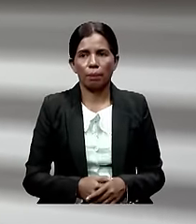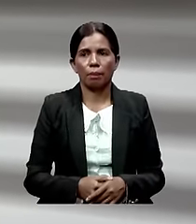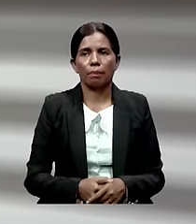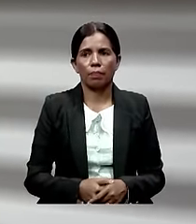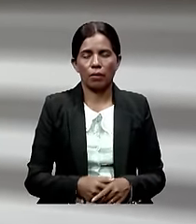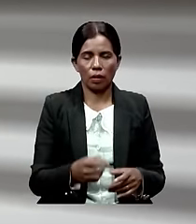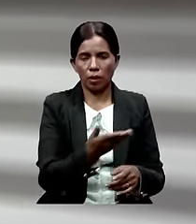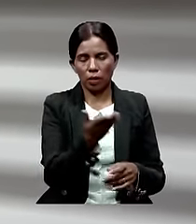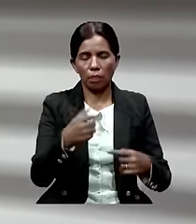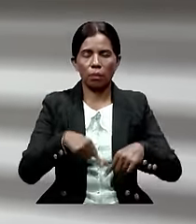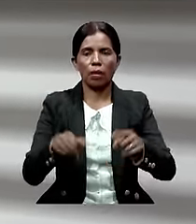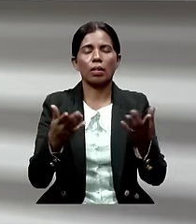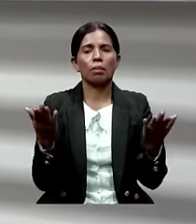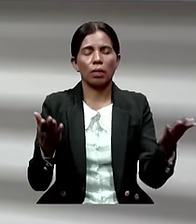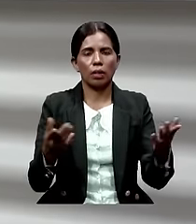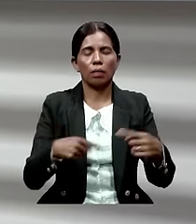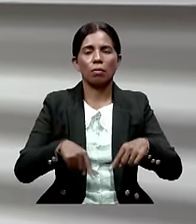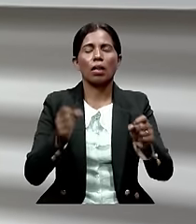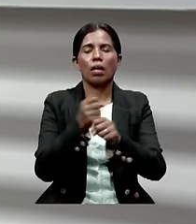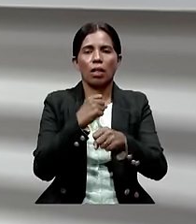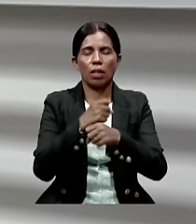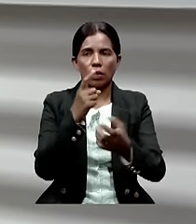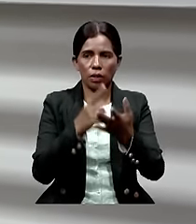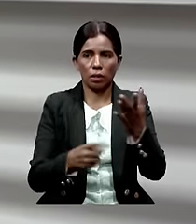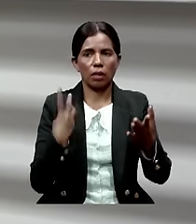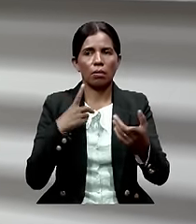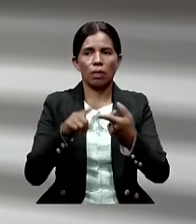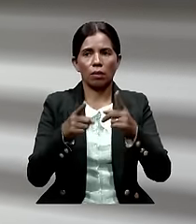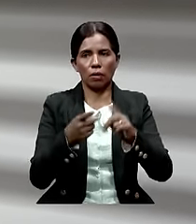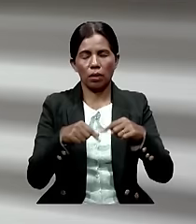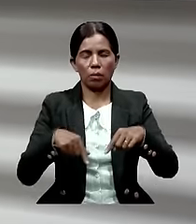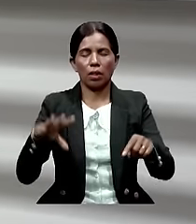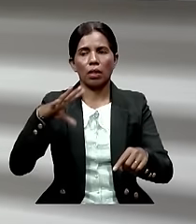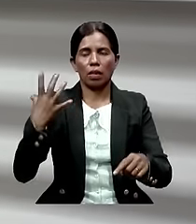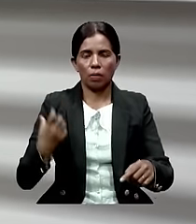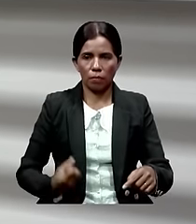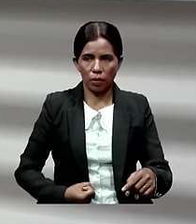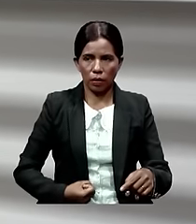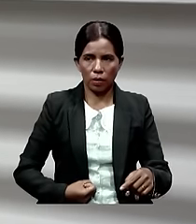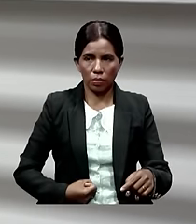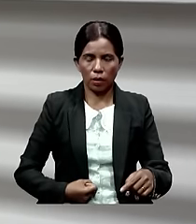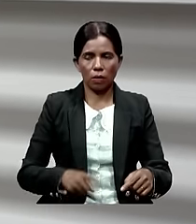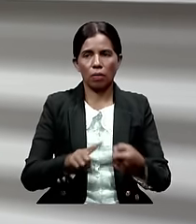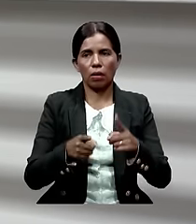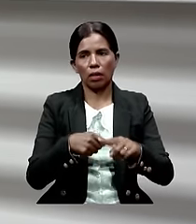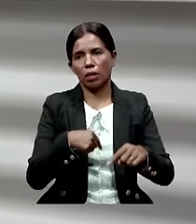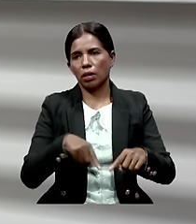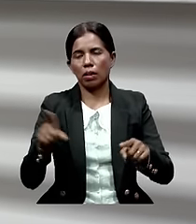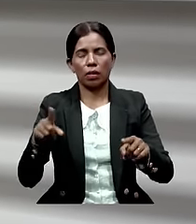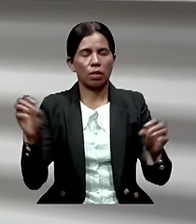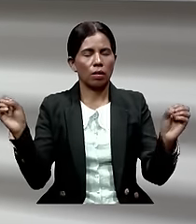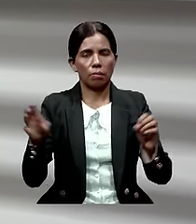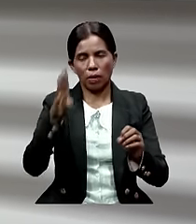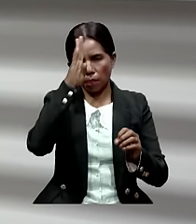imi ba nebe, no ba halo saída. Então, mami ne colega balu diang Bacambosa, então bali ba balu diang ba bali, então lakonek maltiana,